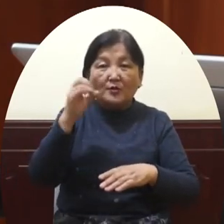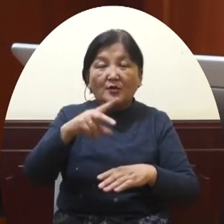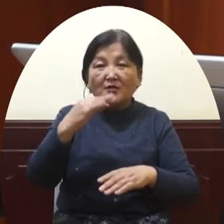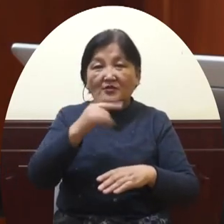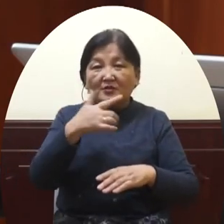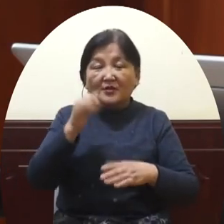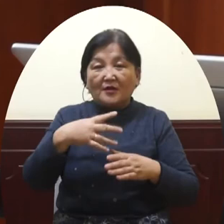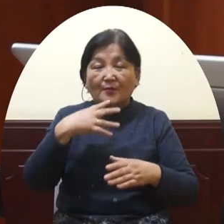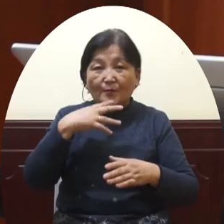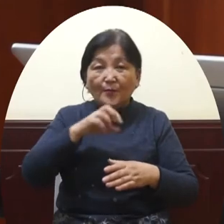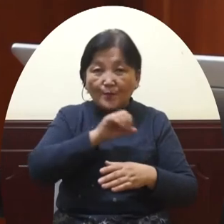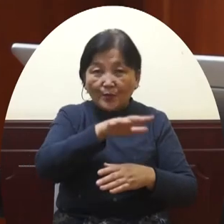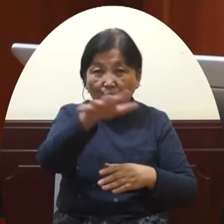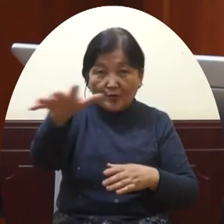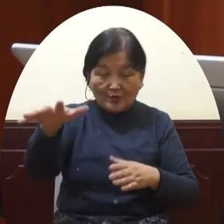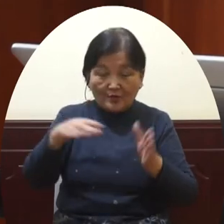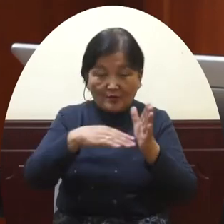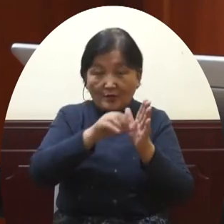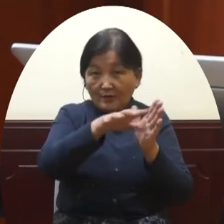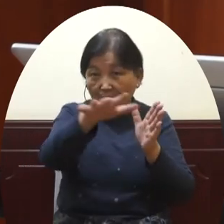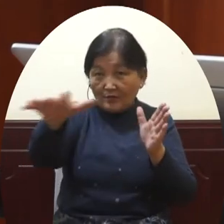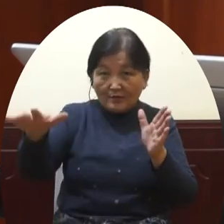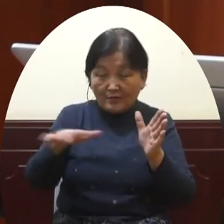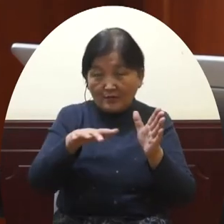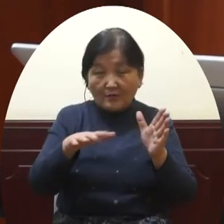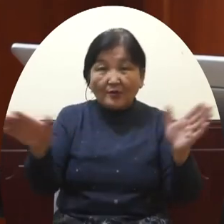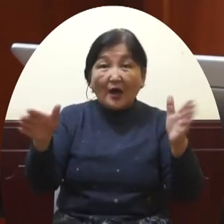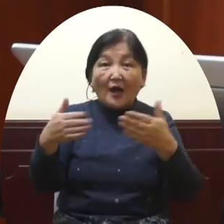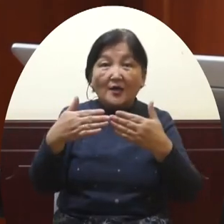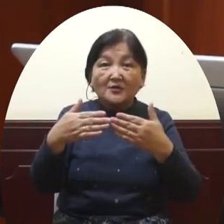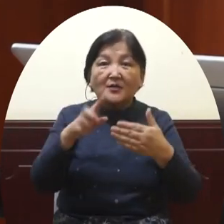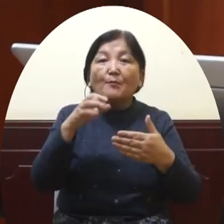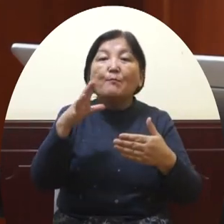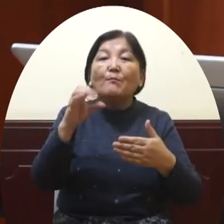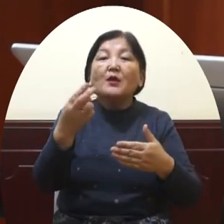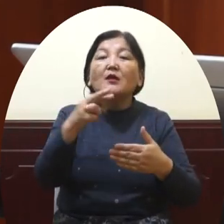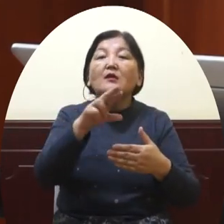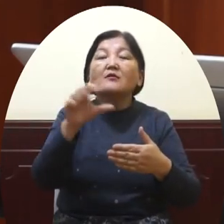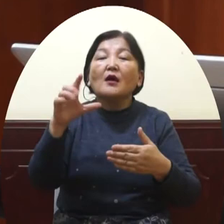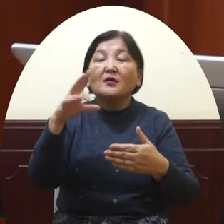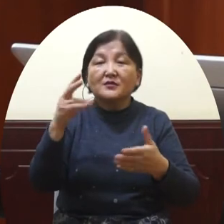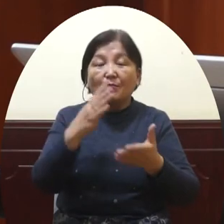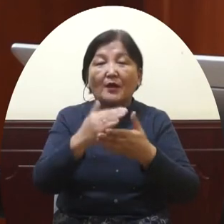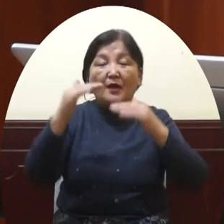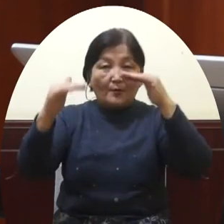хязгаарлалцсан. Хоригдсон. Хэвлийн эрхчлөлийг харьцангуй бий даасан. Маш